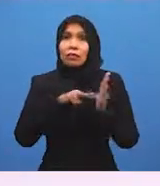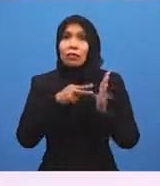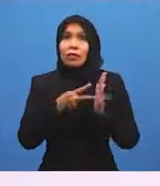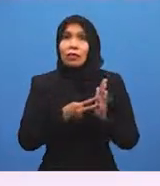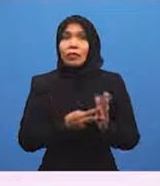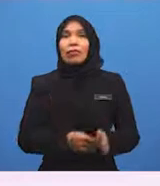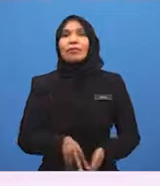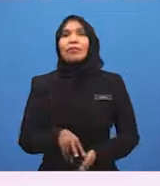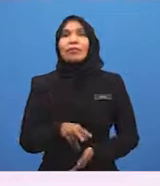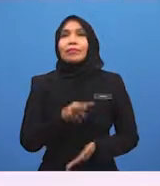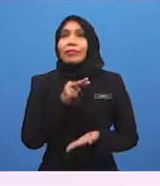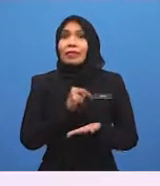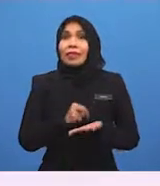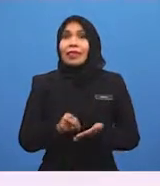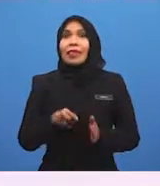nilai keadilan?